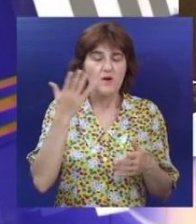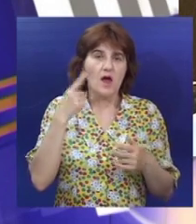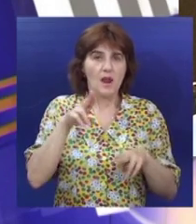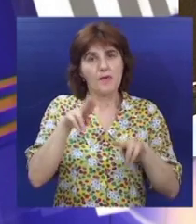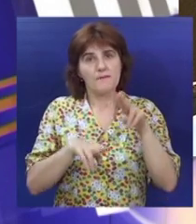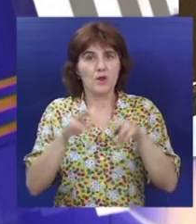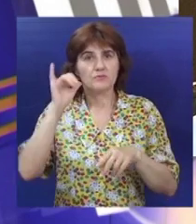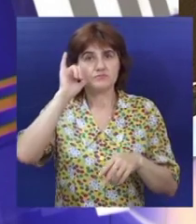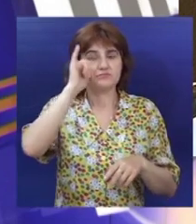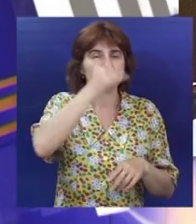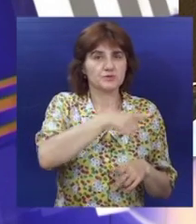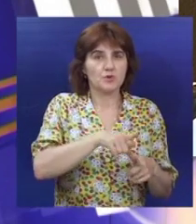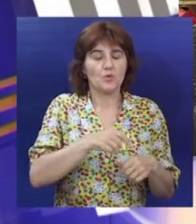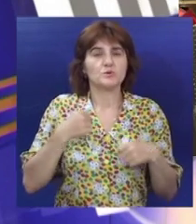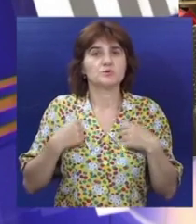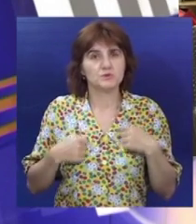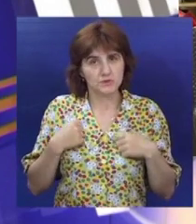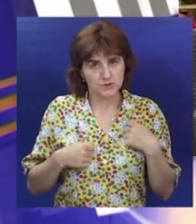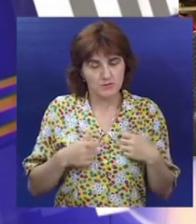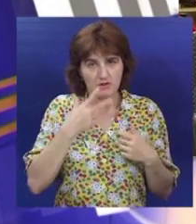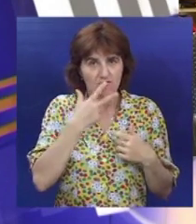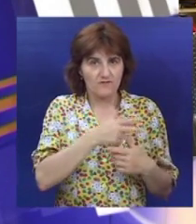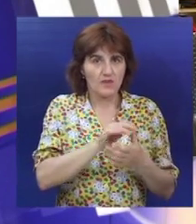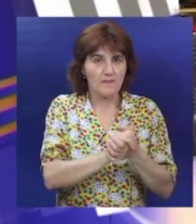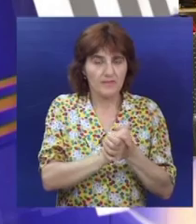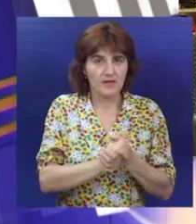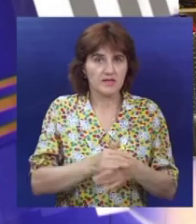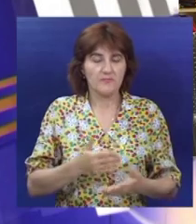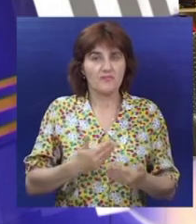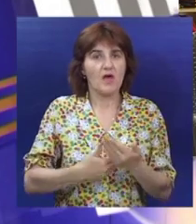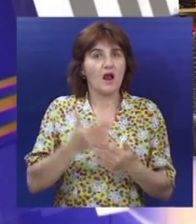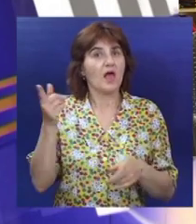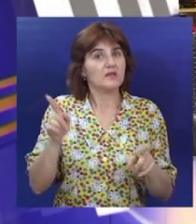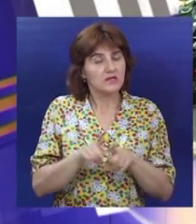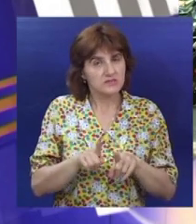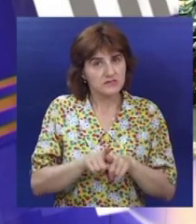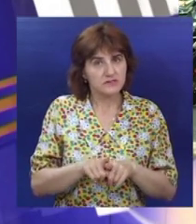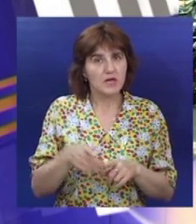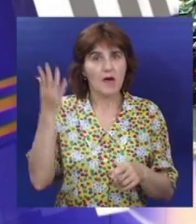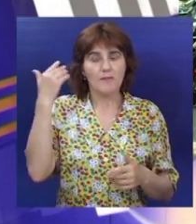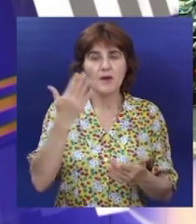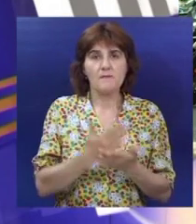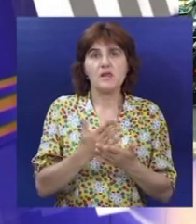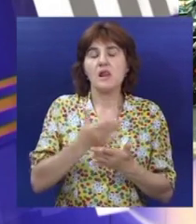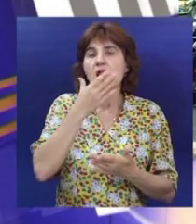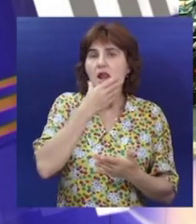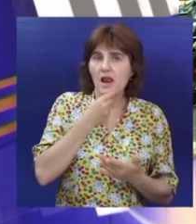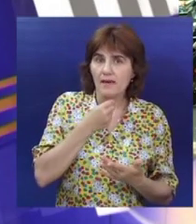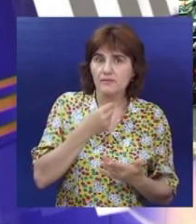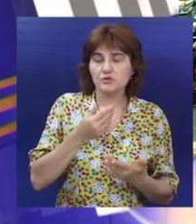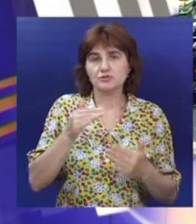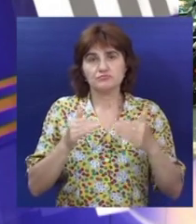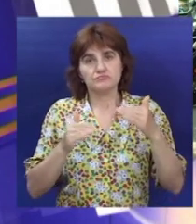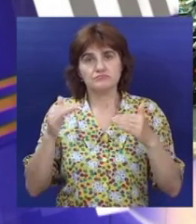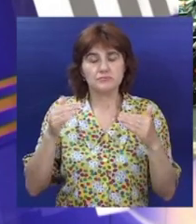vreme dolazio je u Suboticu kako bi posetio svoju porodicu i prijatelje. Grad je isti, nekad lepši, nekad malo više